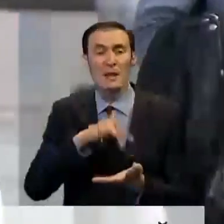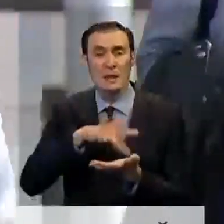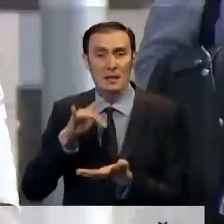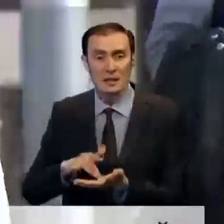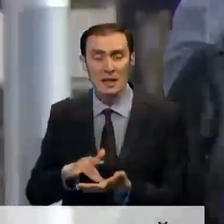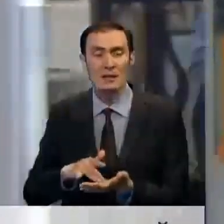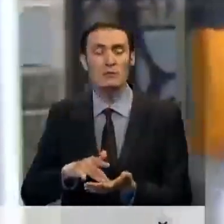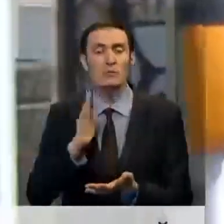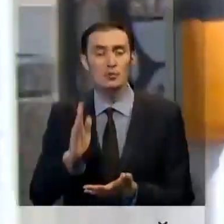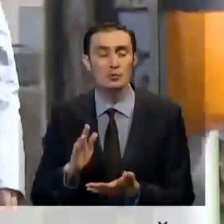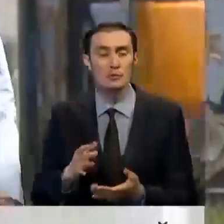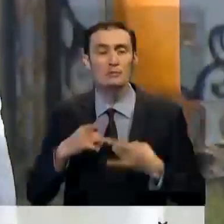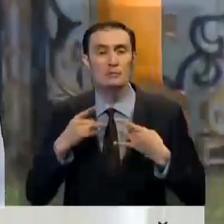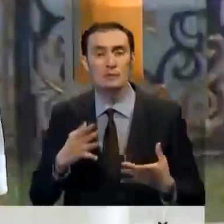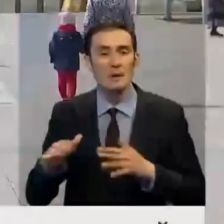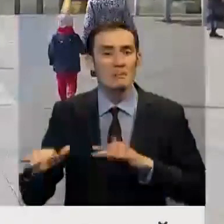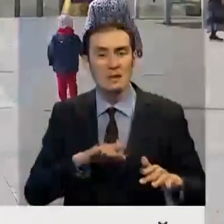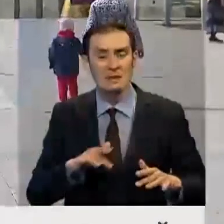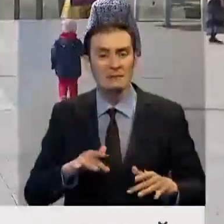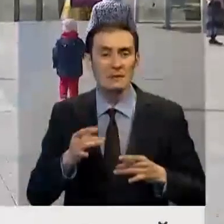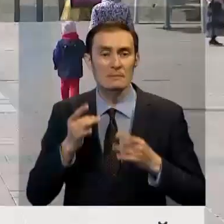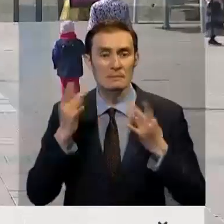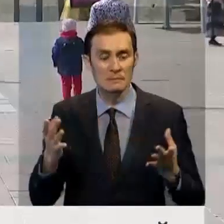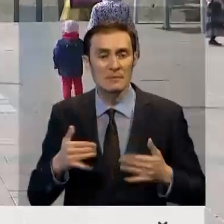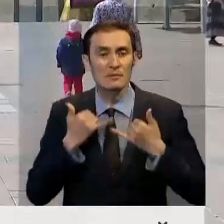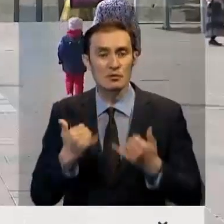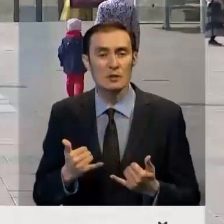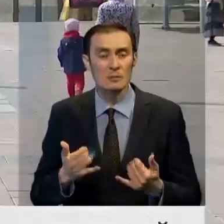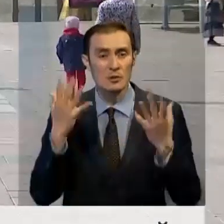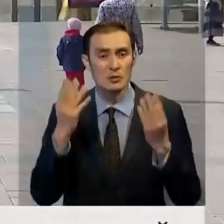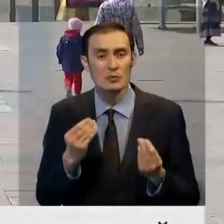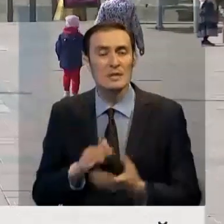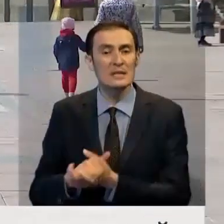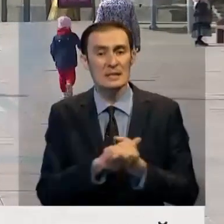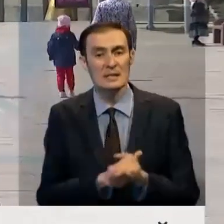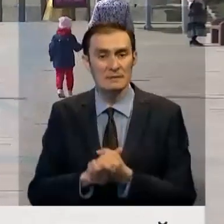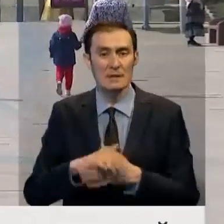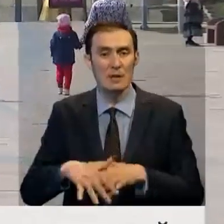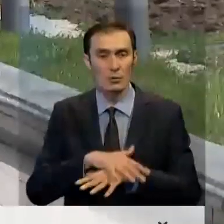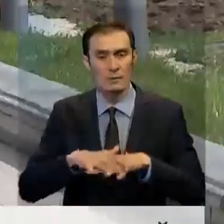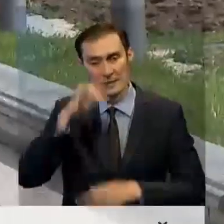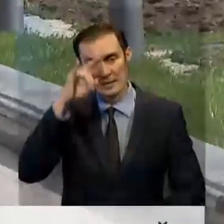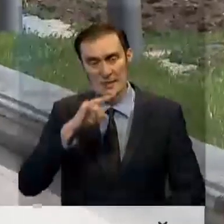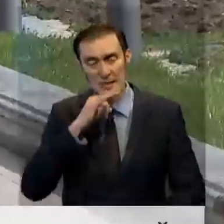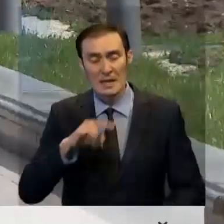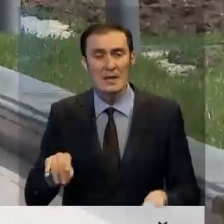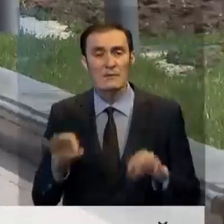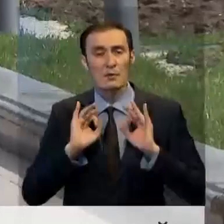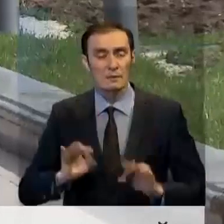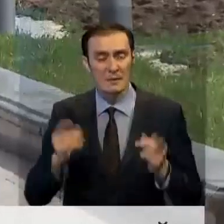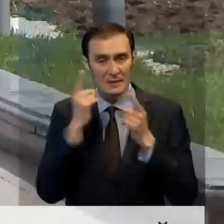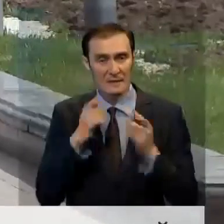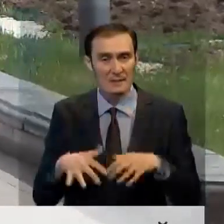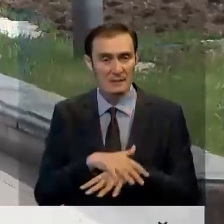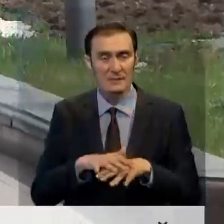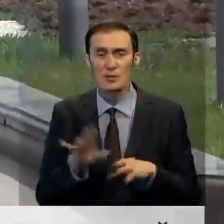пунктов страны будут заняты культурно-массовыми мероприятиями, посвященными Дню единства народа Казахстана. В ведомстве призвали